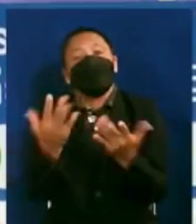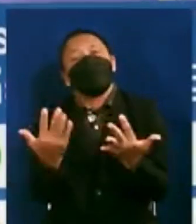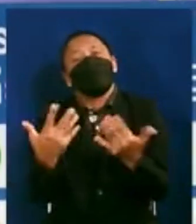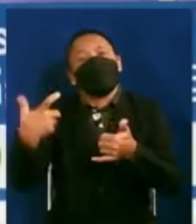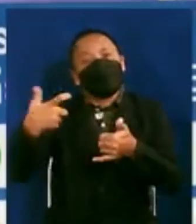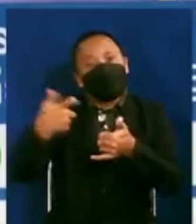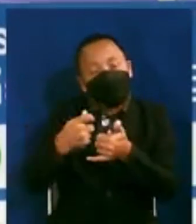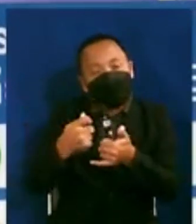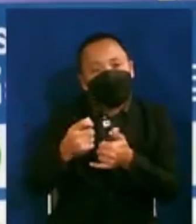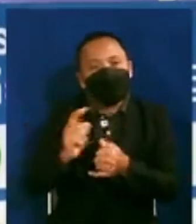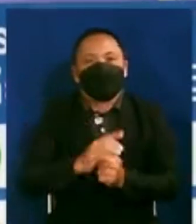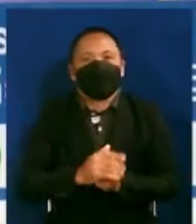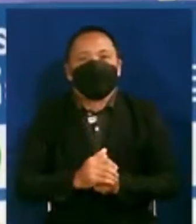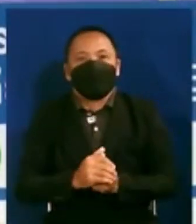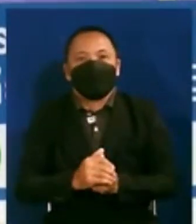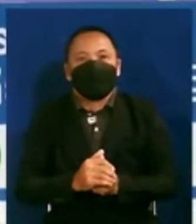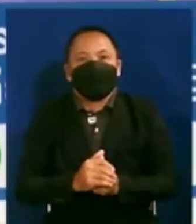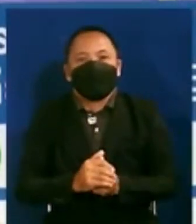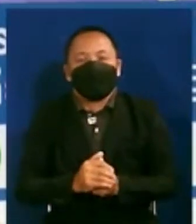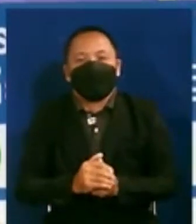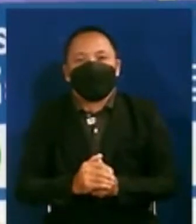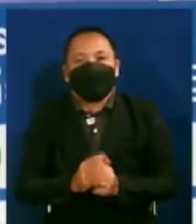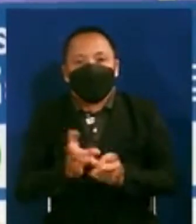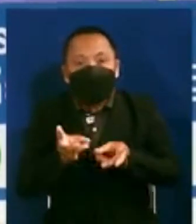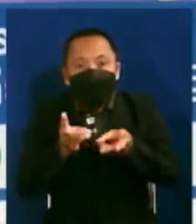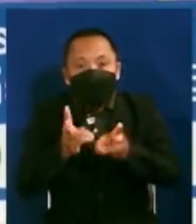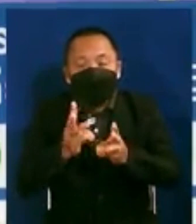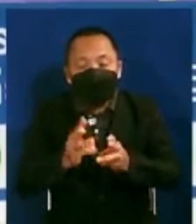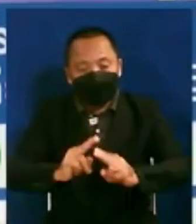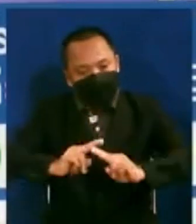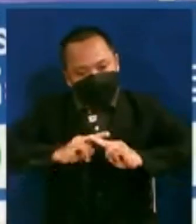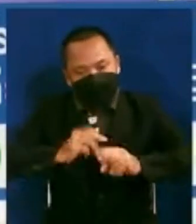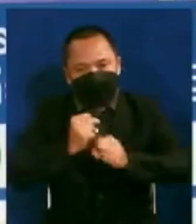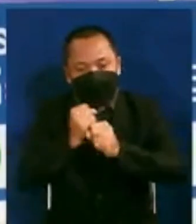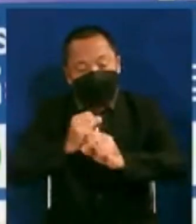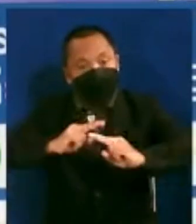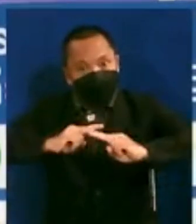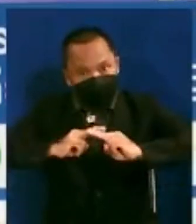อที่จะฉีดวัคซีนการปฏิบัติตัวนี้สำคัญอย่างยิ่งครับ